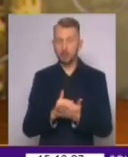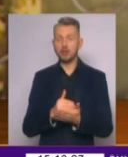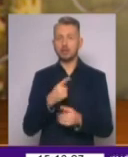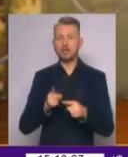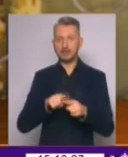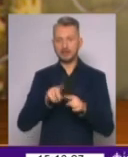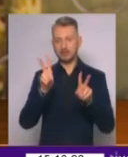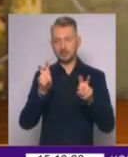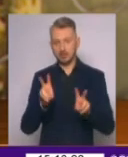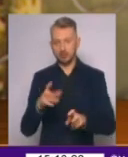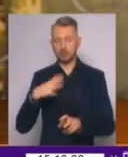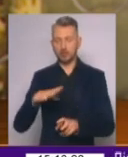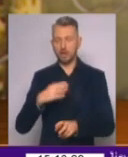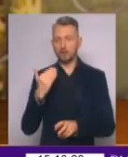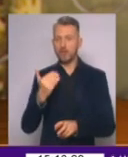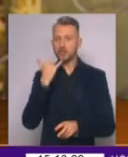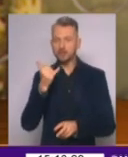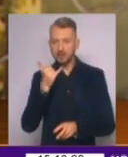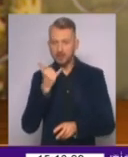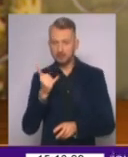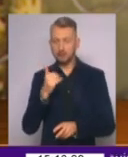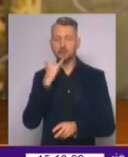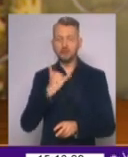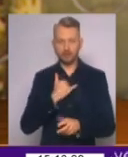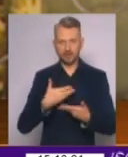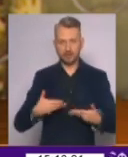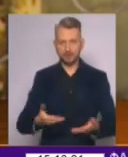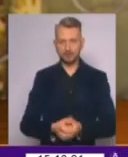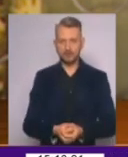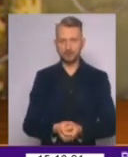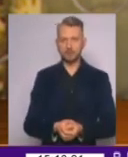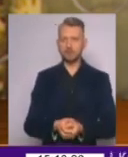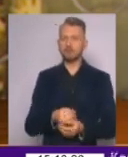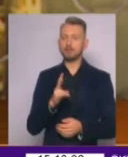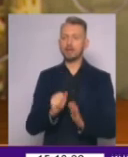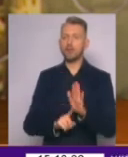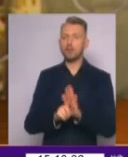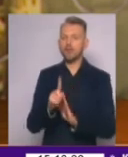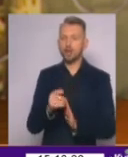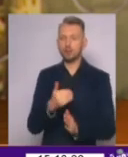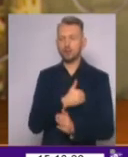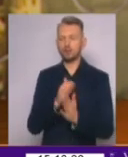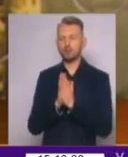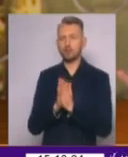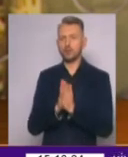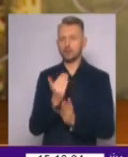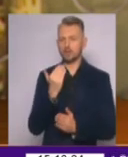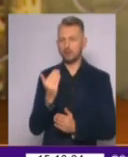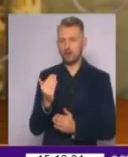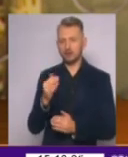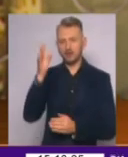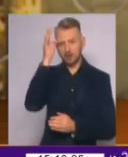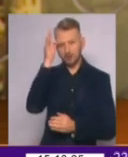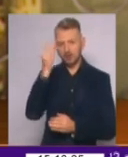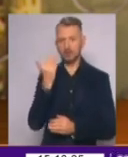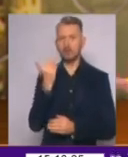теми ми і чекаємо ваших дзвінків. Обов'язково долучайтеся до нашої розмови. І, пане Олеже, на початку я попрошу вас нагадати вашу